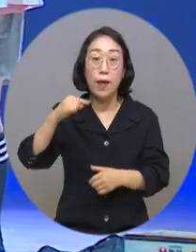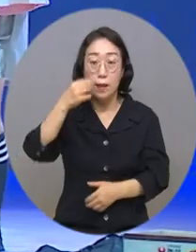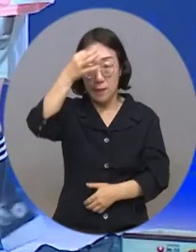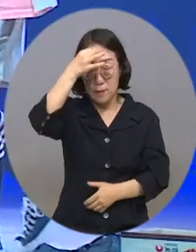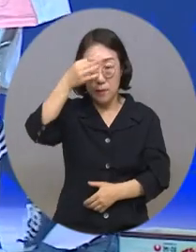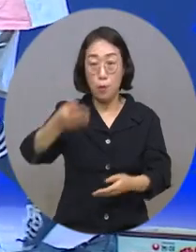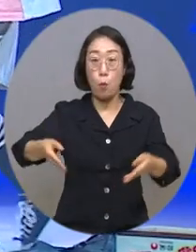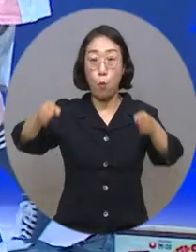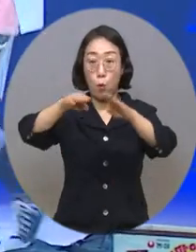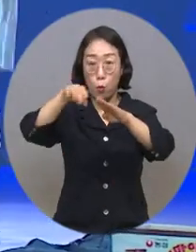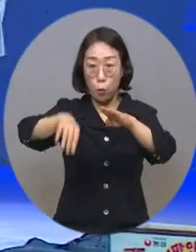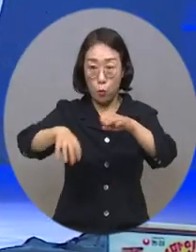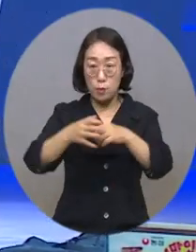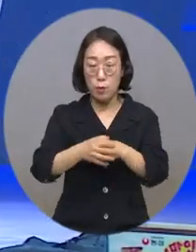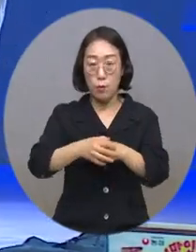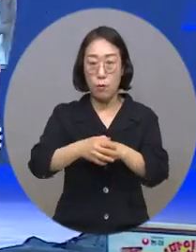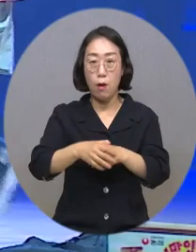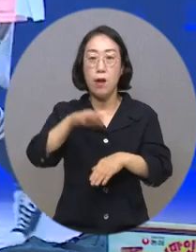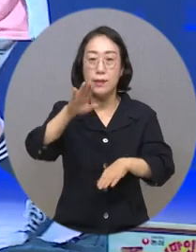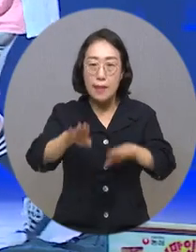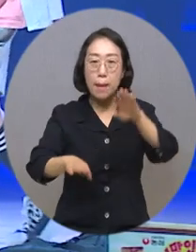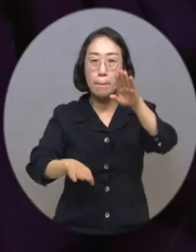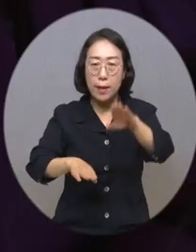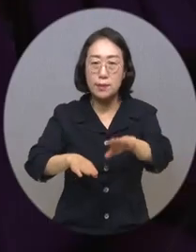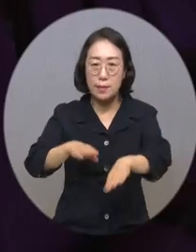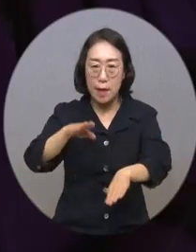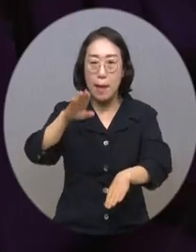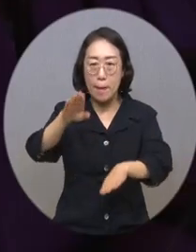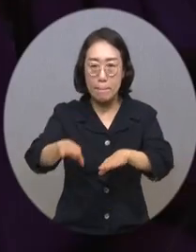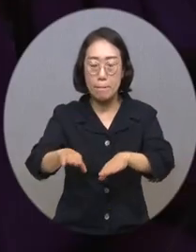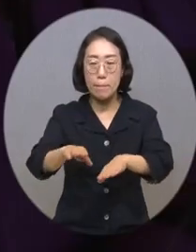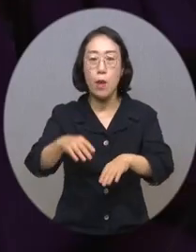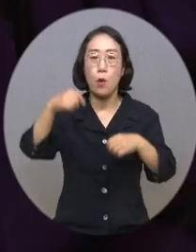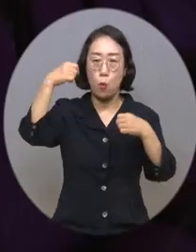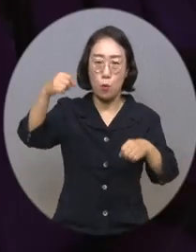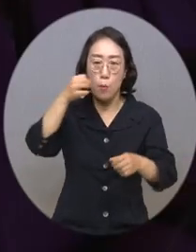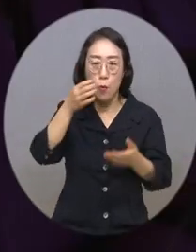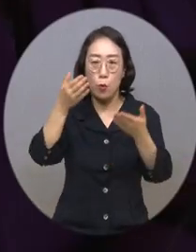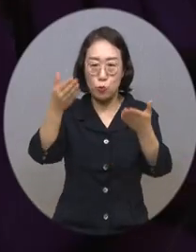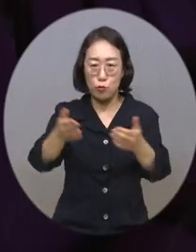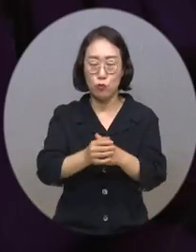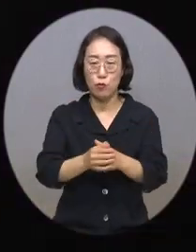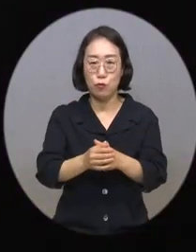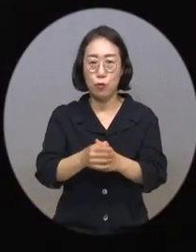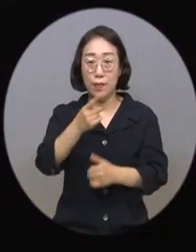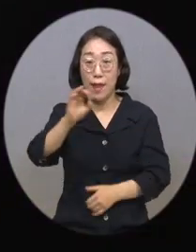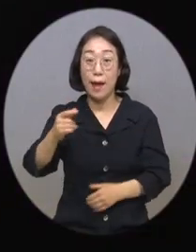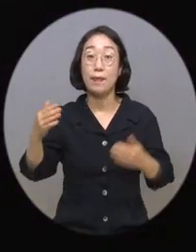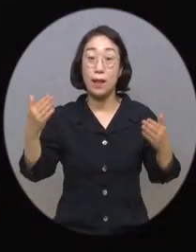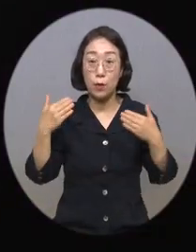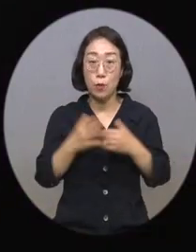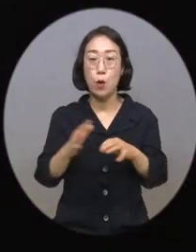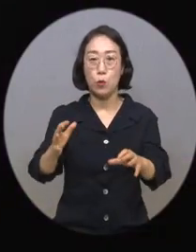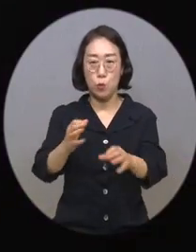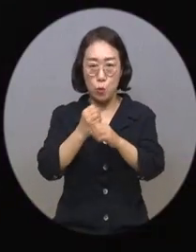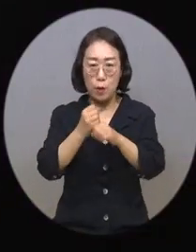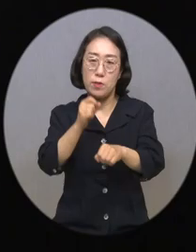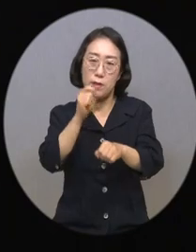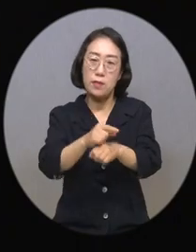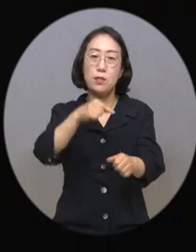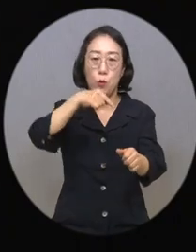뮤지컬 스텝 바이 스텝 공연을 선보였습니다. 이번 공연은 서울 미래음 대안학교의 종합적인